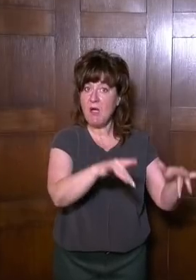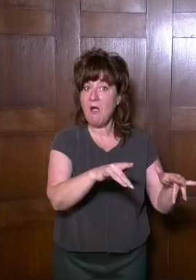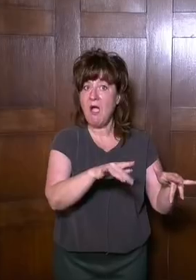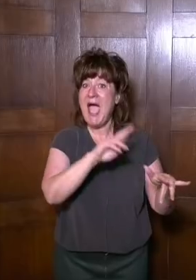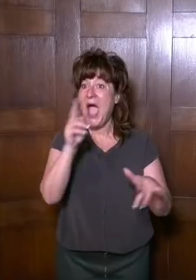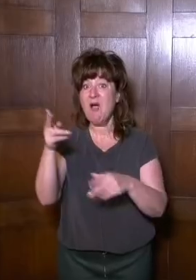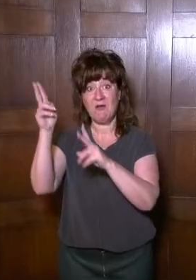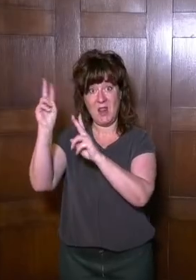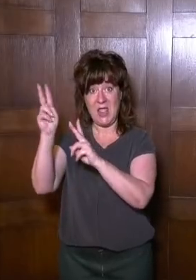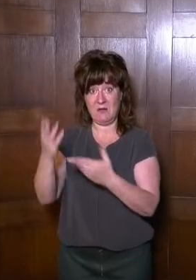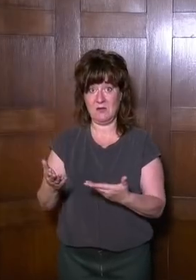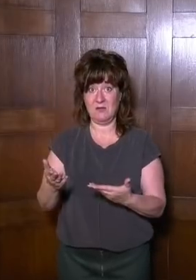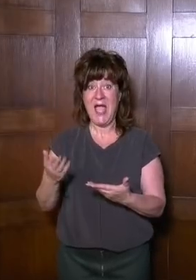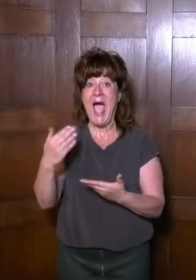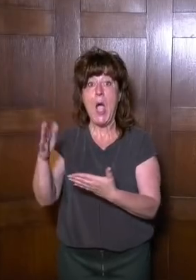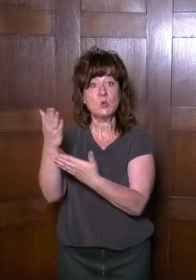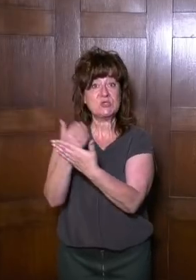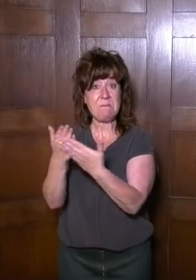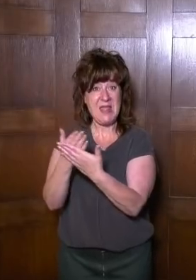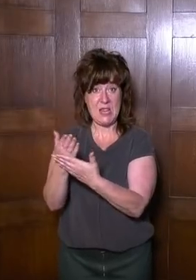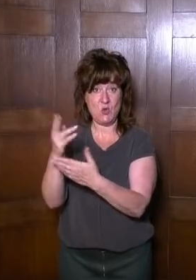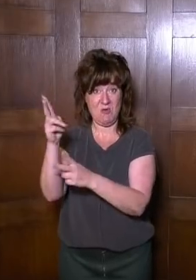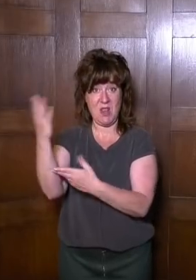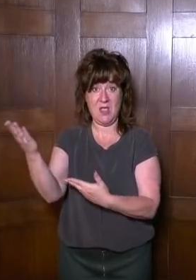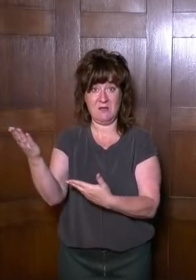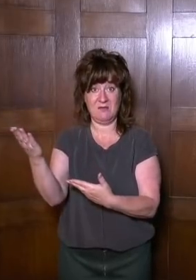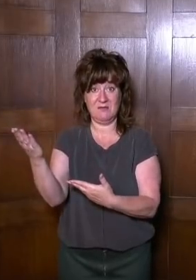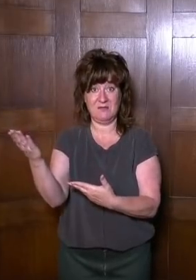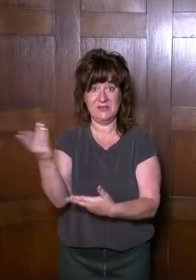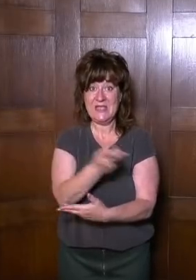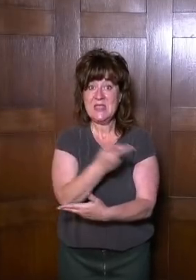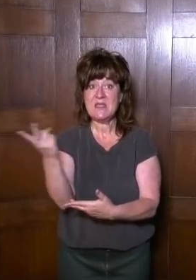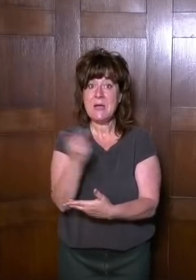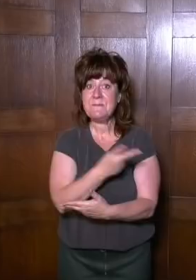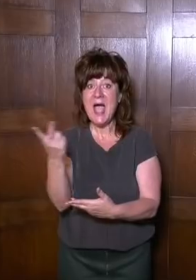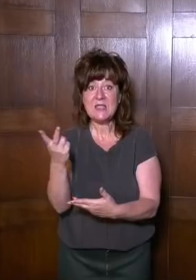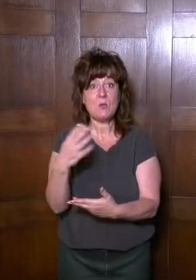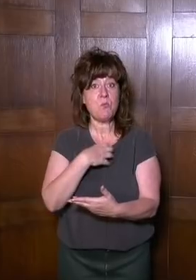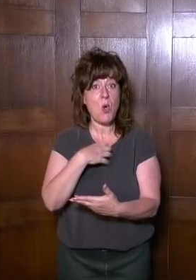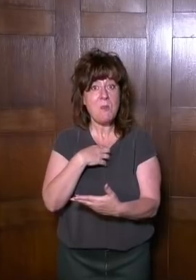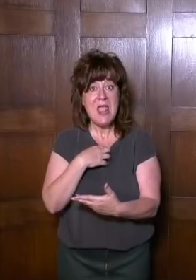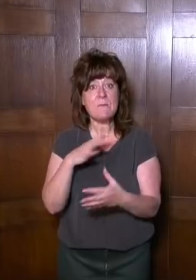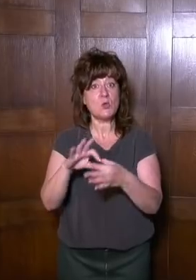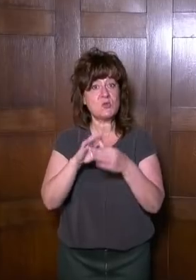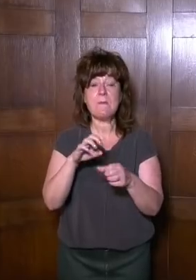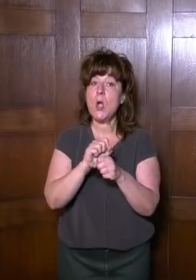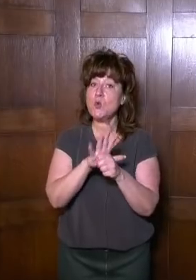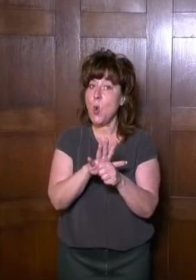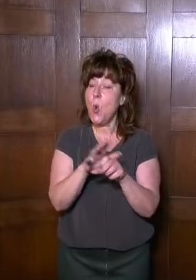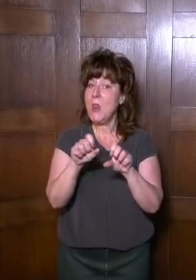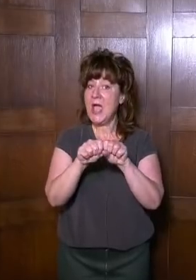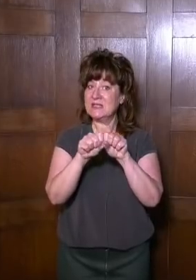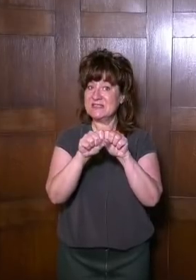der Lehrer, der Ausbildung der Lehrer, sodass diese in dieser Corona-Phase dann